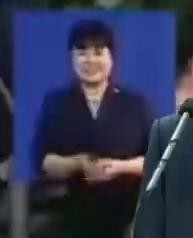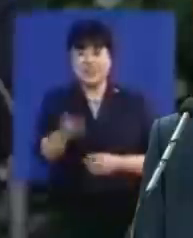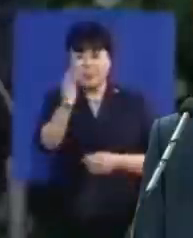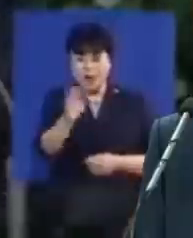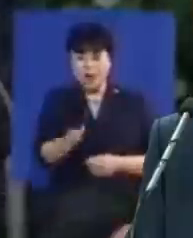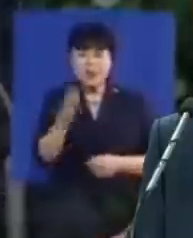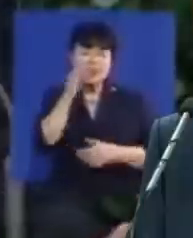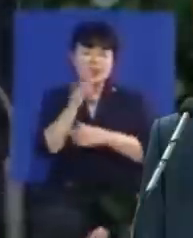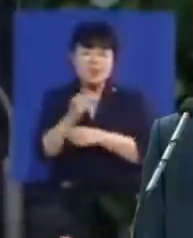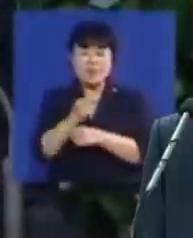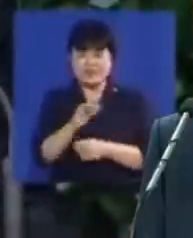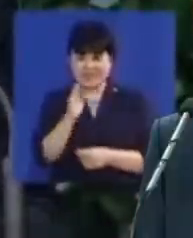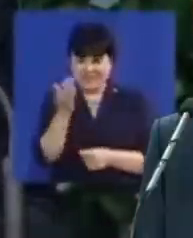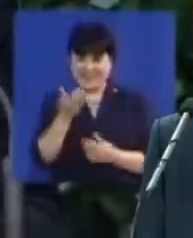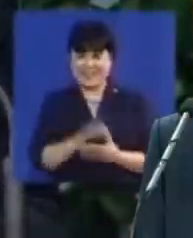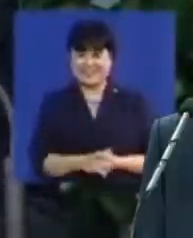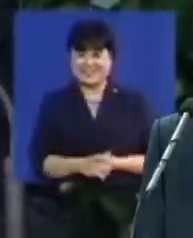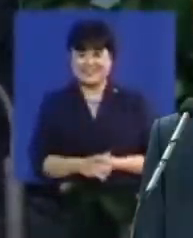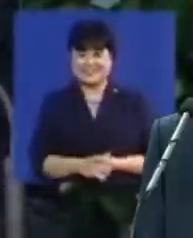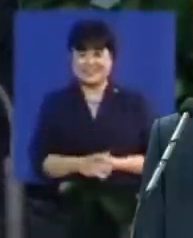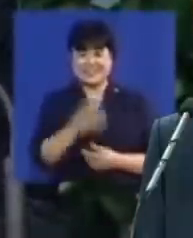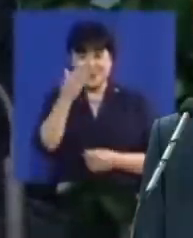그러면 열매를 맺게 되는 거예요.